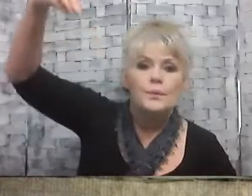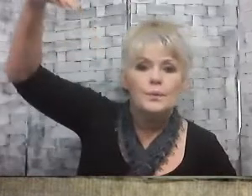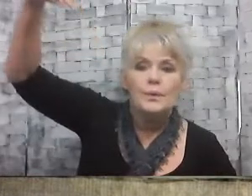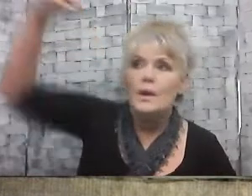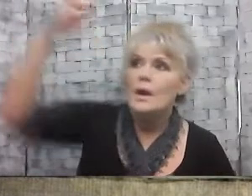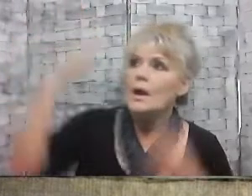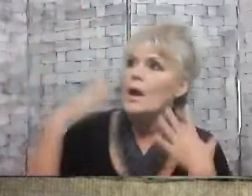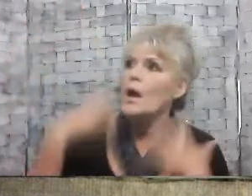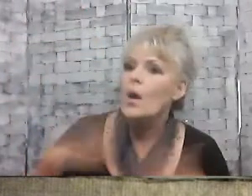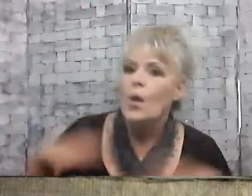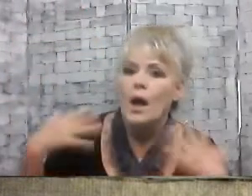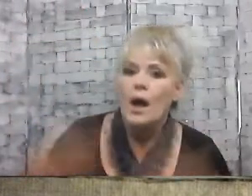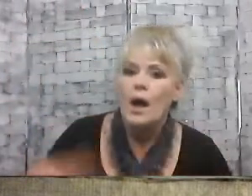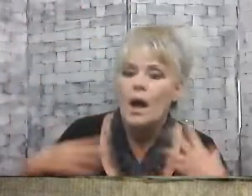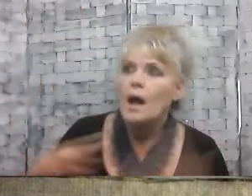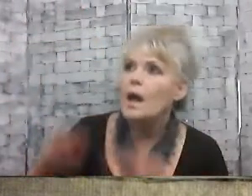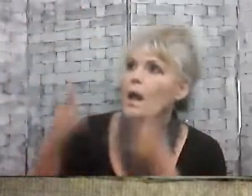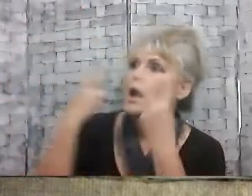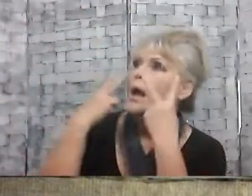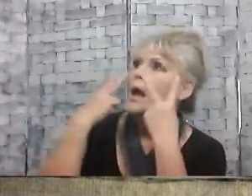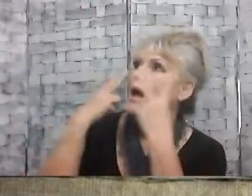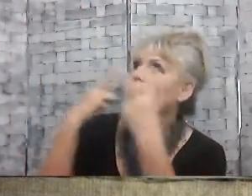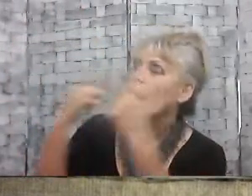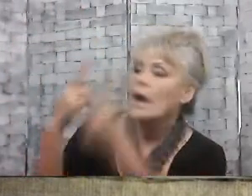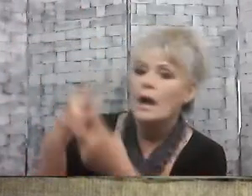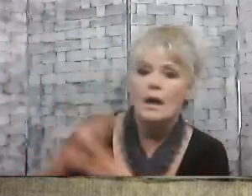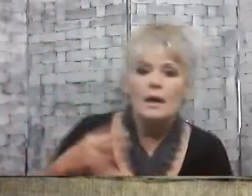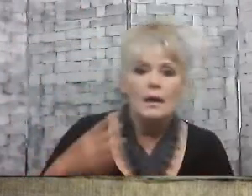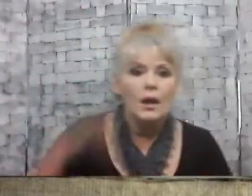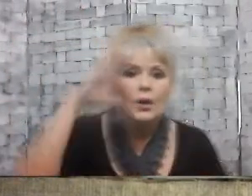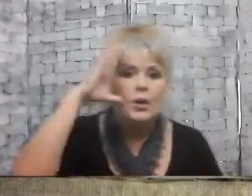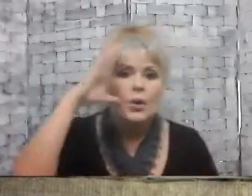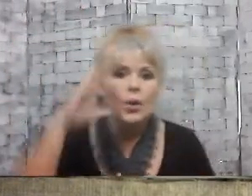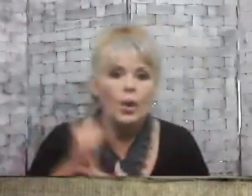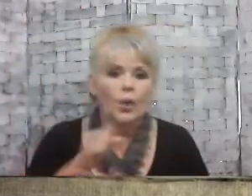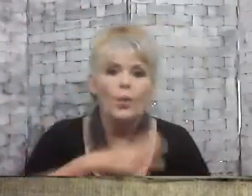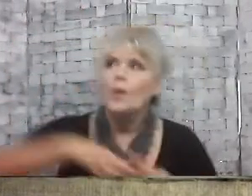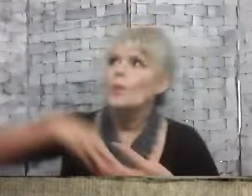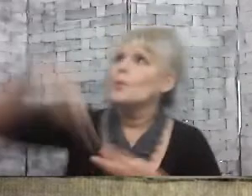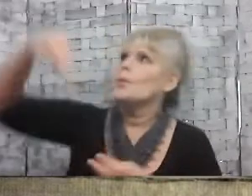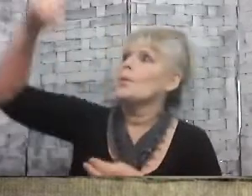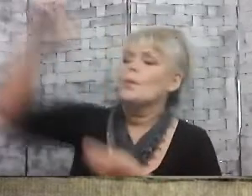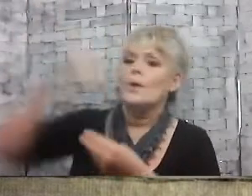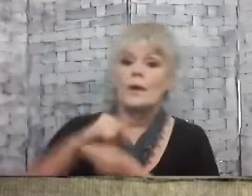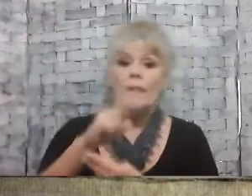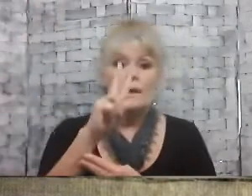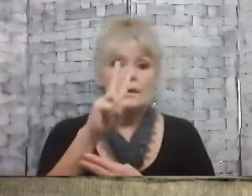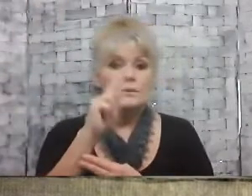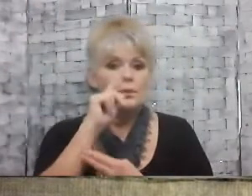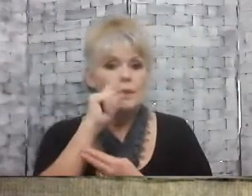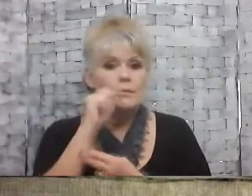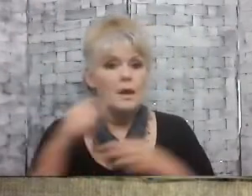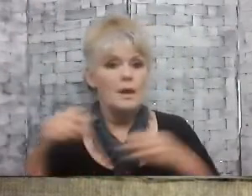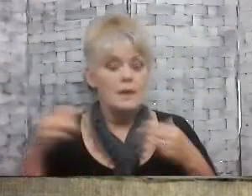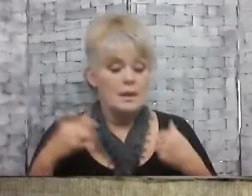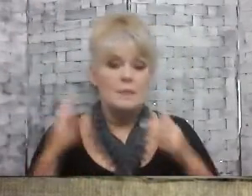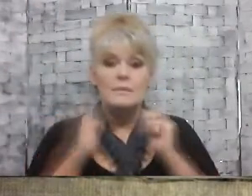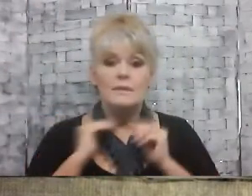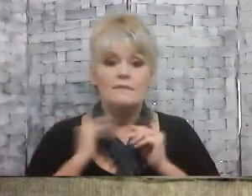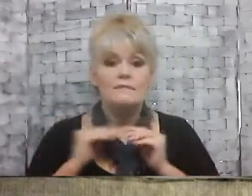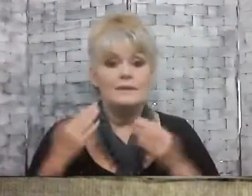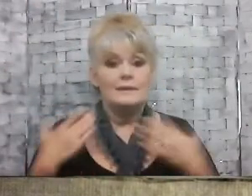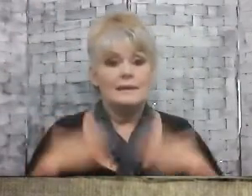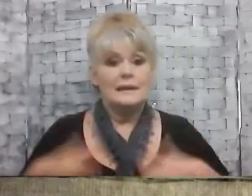meer sien nie. En terwyl hulle so na die hemel staar, staan daar twee manne met wit klere langs hulle en sê vir hulle,